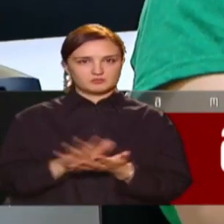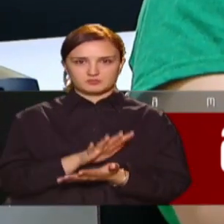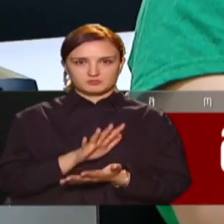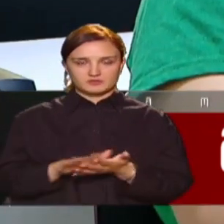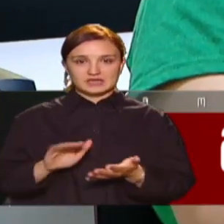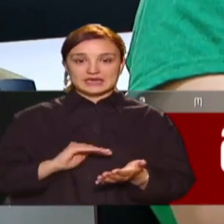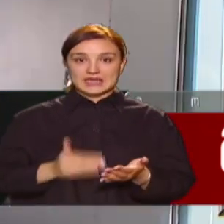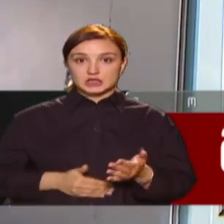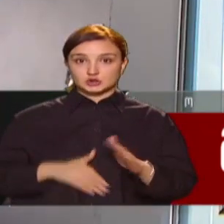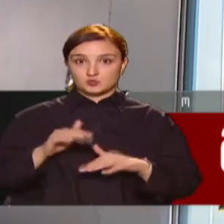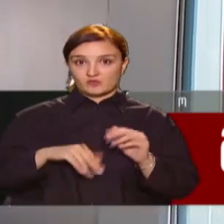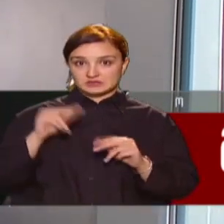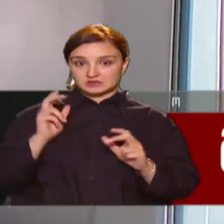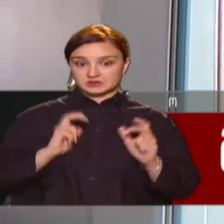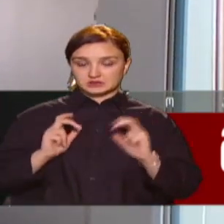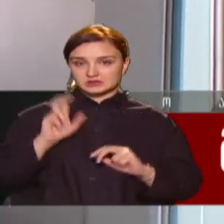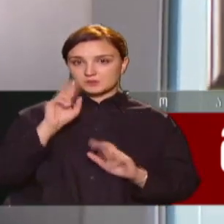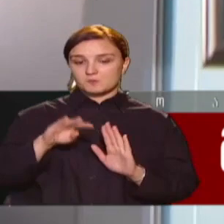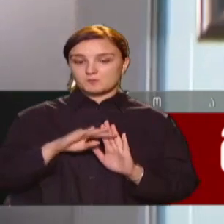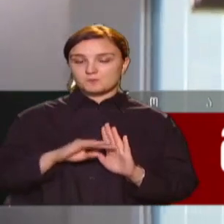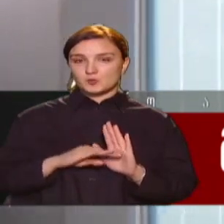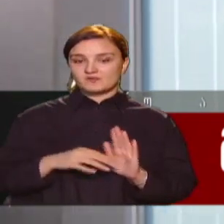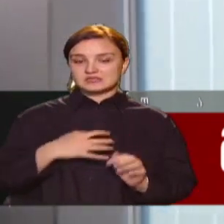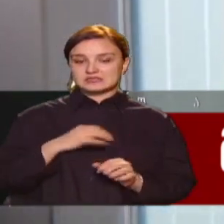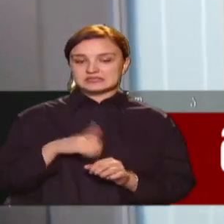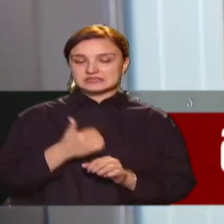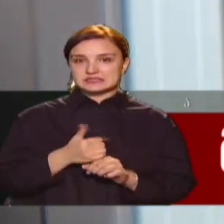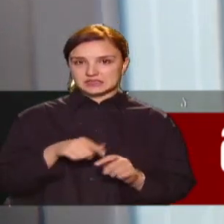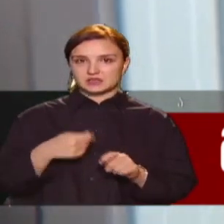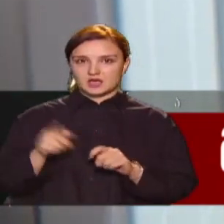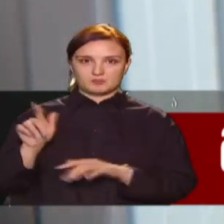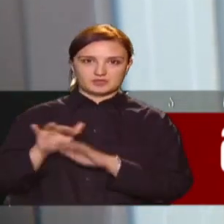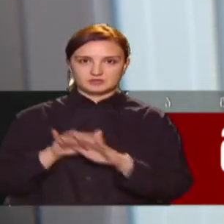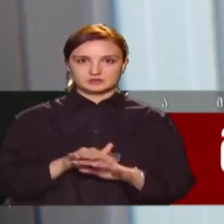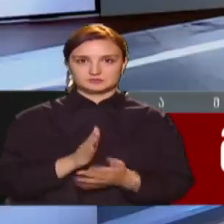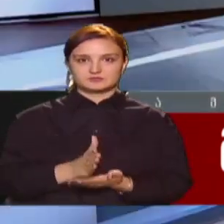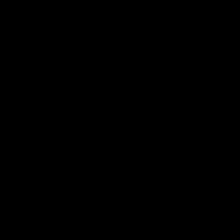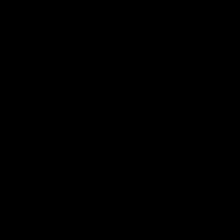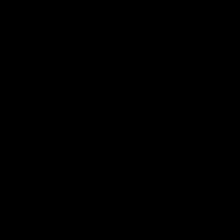Კერძო კოლეჯების შემთხვევაში კი სახელმწიფო პროგრამების ძირითად ნაწილს აფინანსებს.